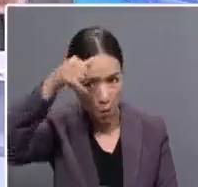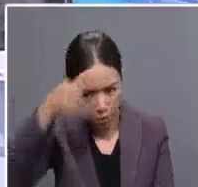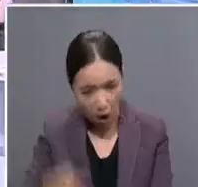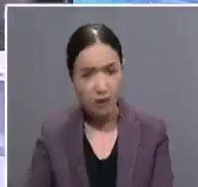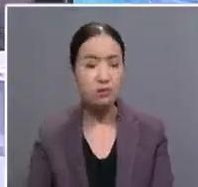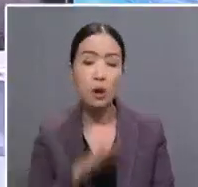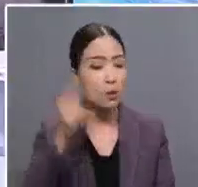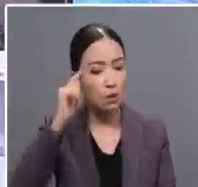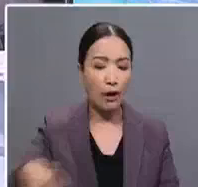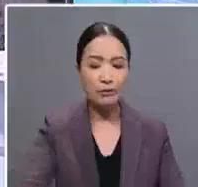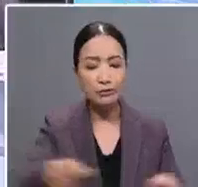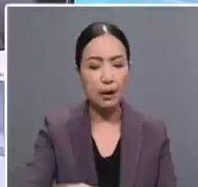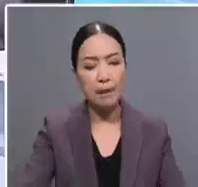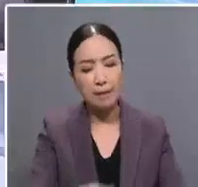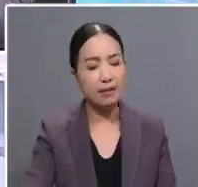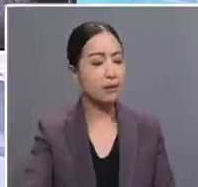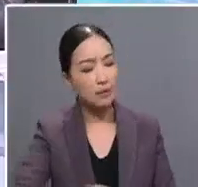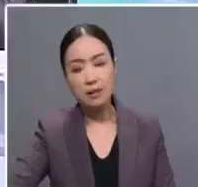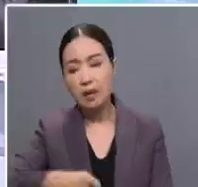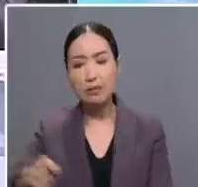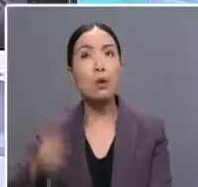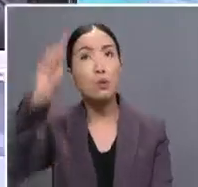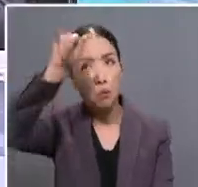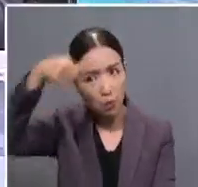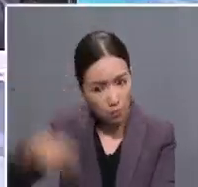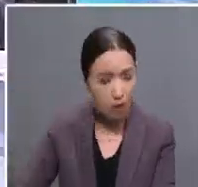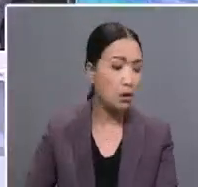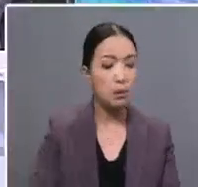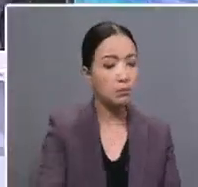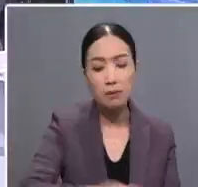อะๆก็ตักผัดเสร็จก็ตักเนี่ยเป็นไปได้นะพ่อค้าแม่ค้าใช่ไหมล่ะ